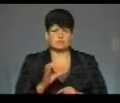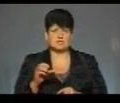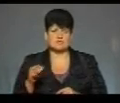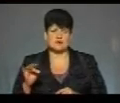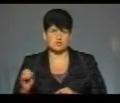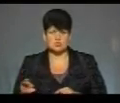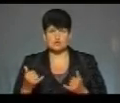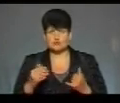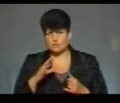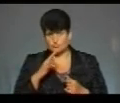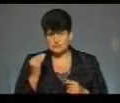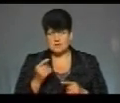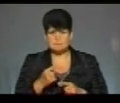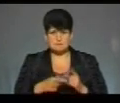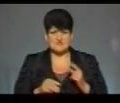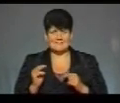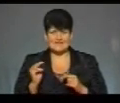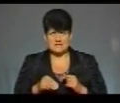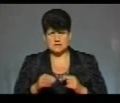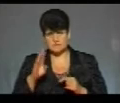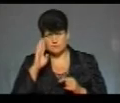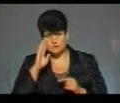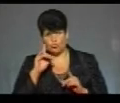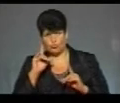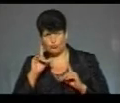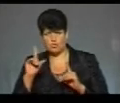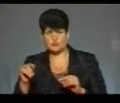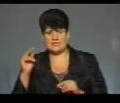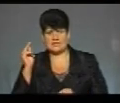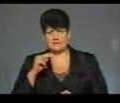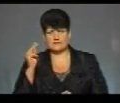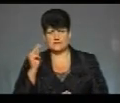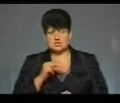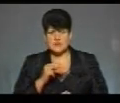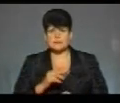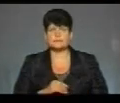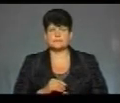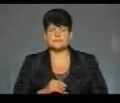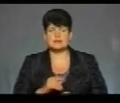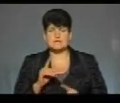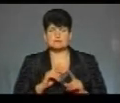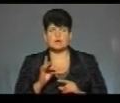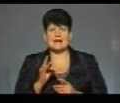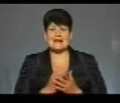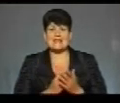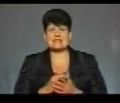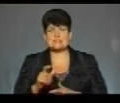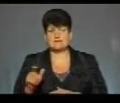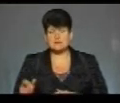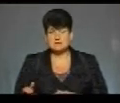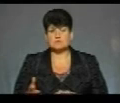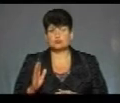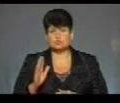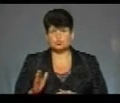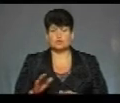Тобто сьогодні вночі 500 юнаків так поїдуть на навчання, на збори резервістів. Ну, тож, власне,